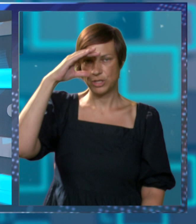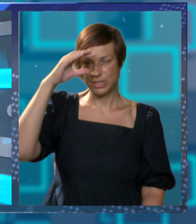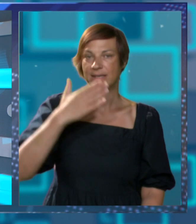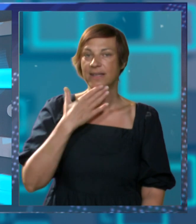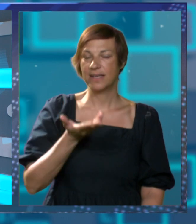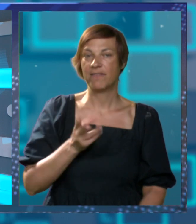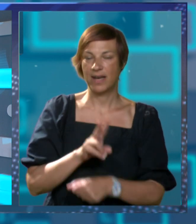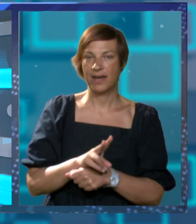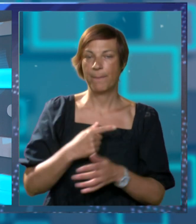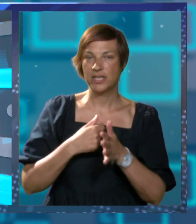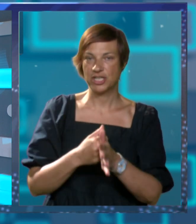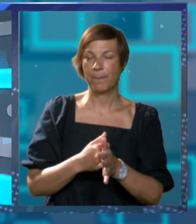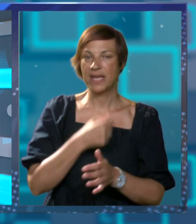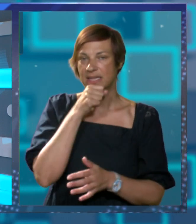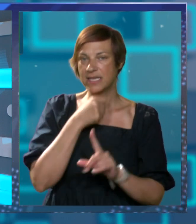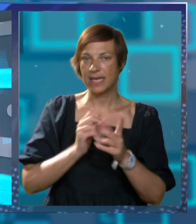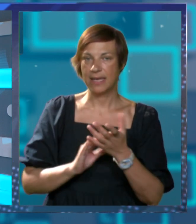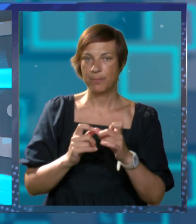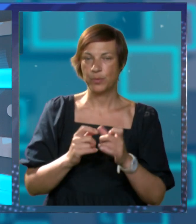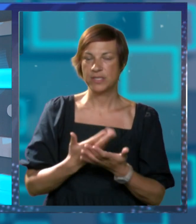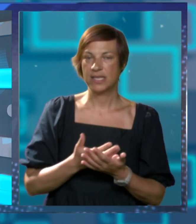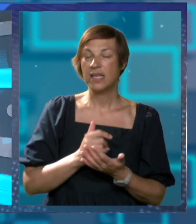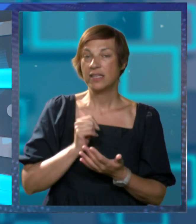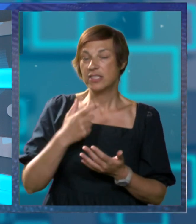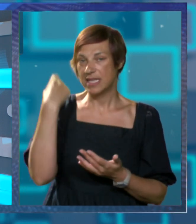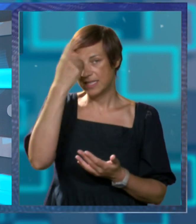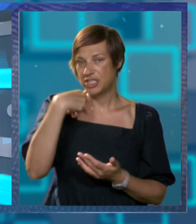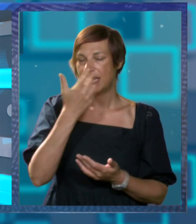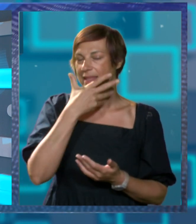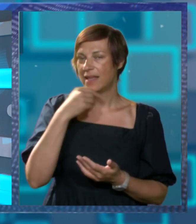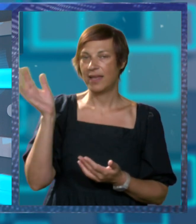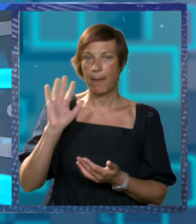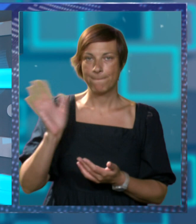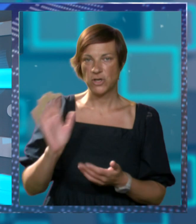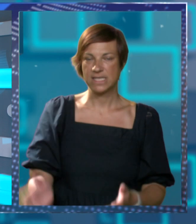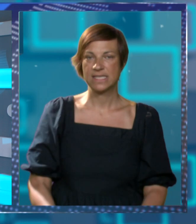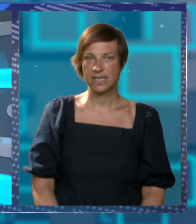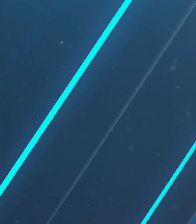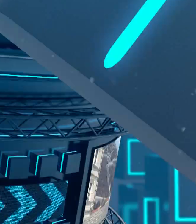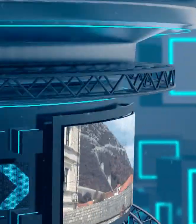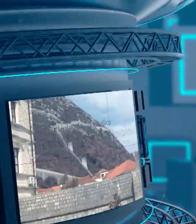Poštovani gledatelji, hvala vam na pažnji, pratili ste Županijski impuls. Do sljedeće nedjelje, lijep pozdrav!